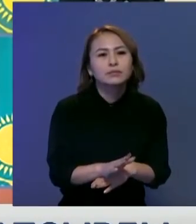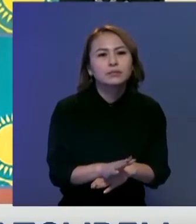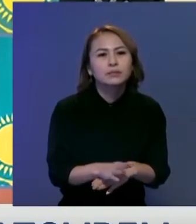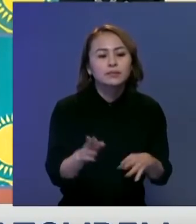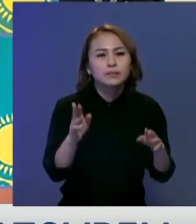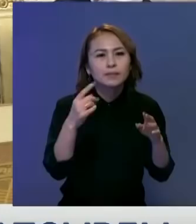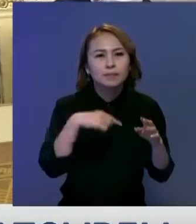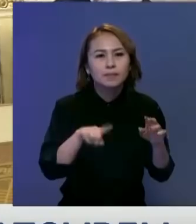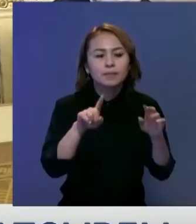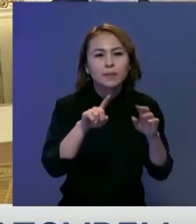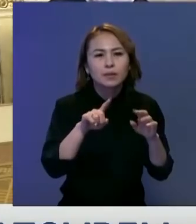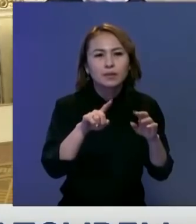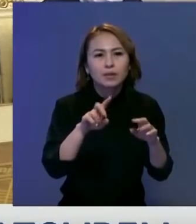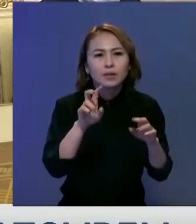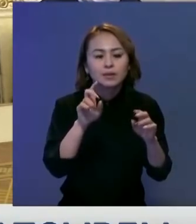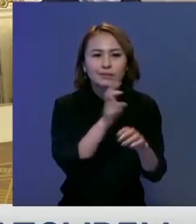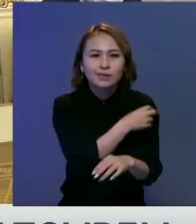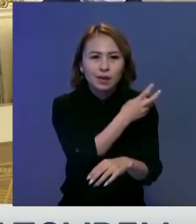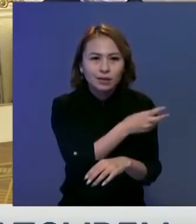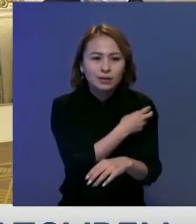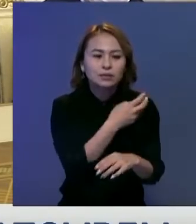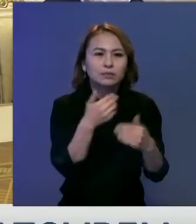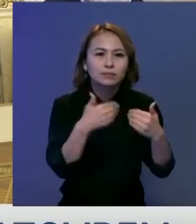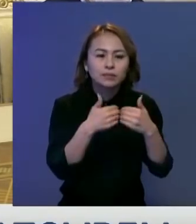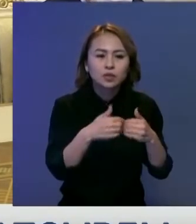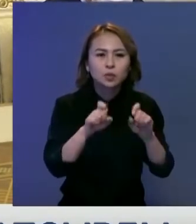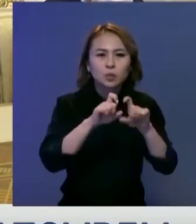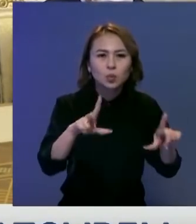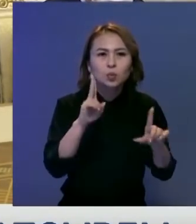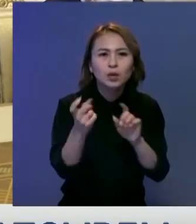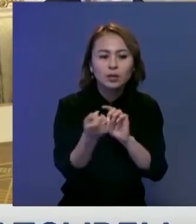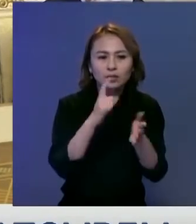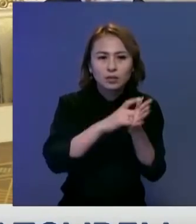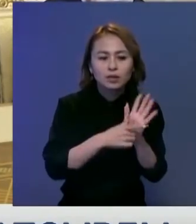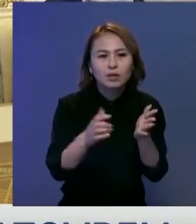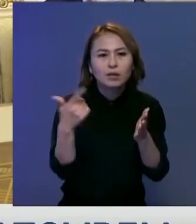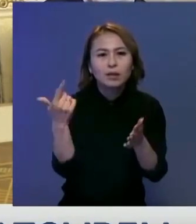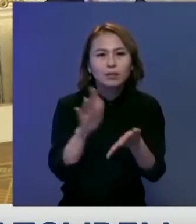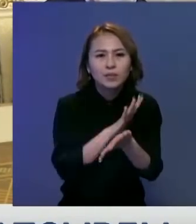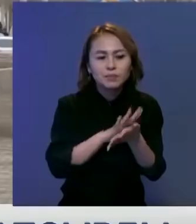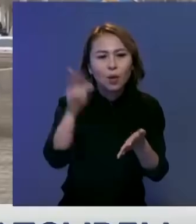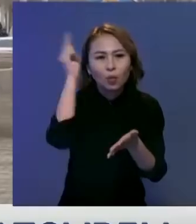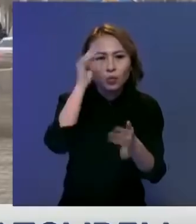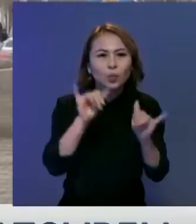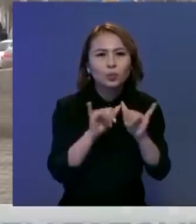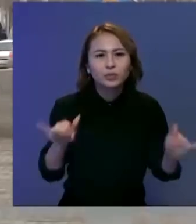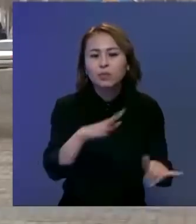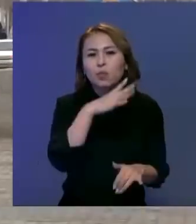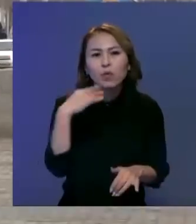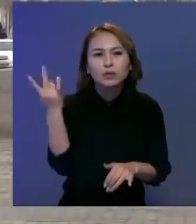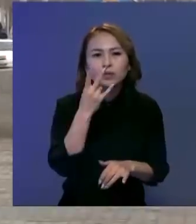Мектеп түліктері дәрегер мамандығы бойынша білім алы үшін ғрант саның көбейт ұқажет. Қош,